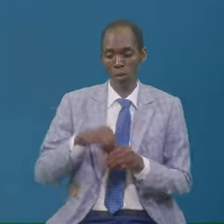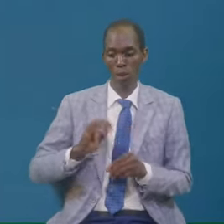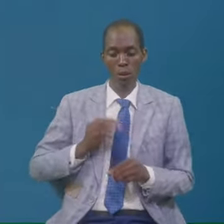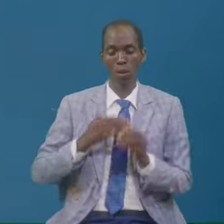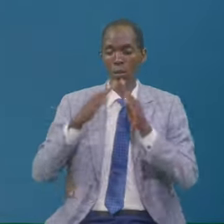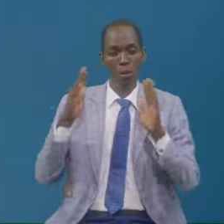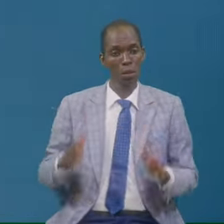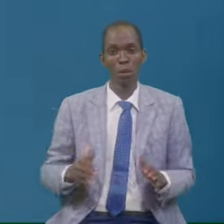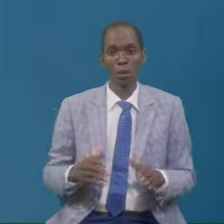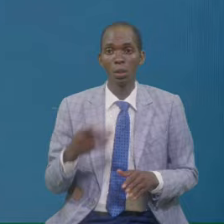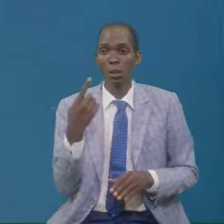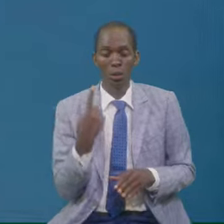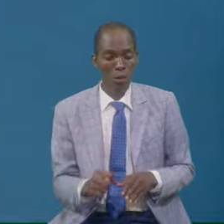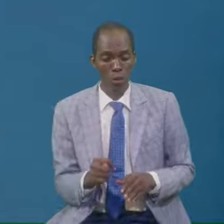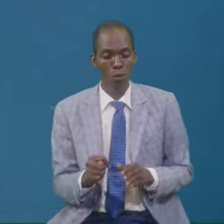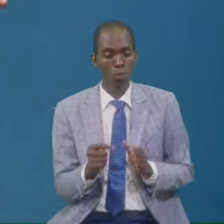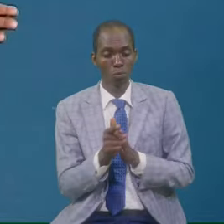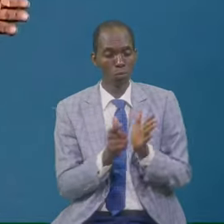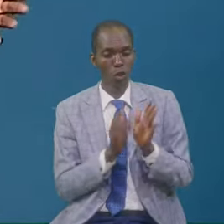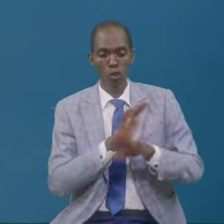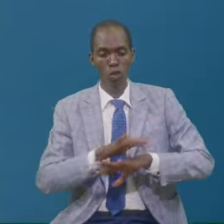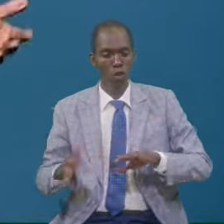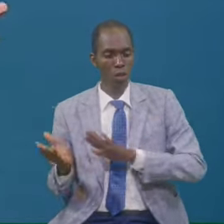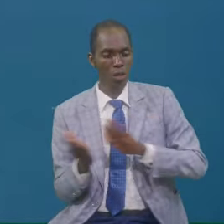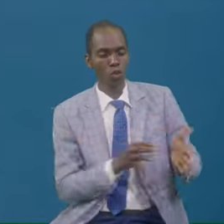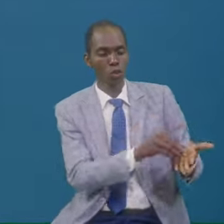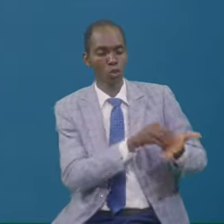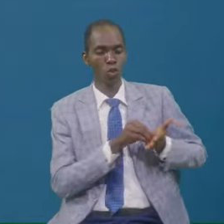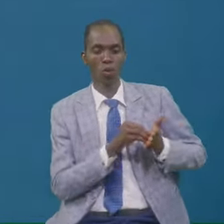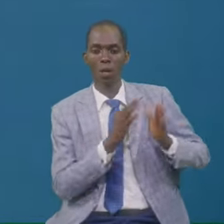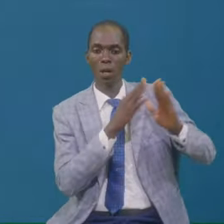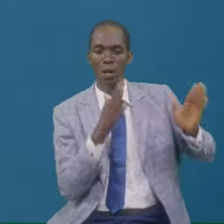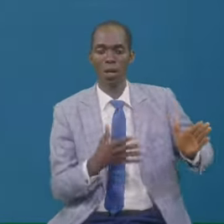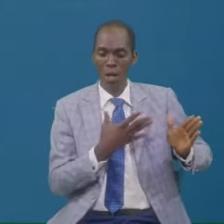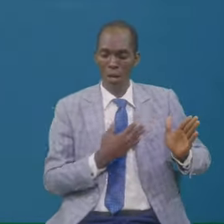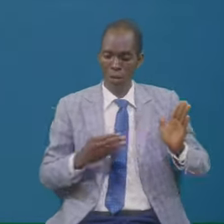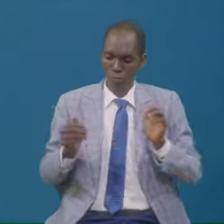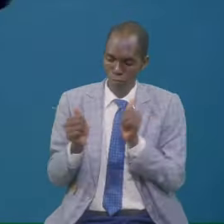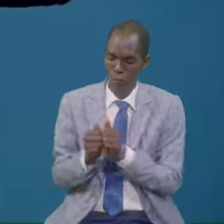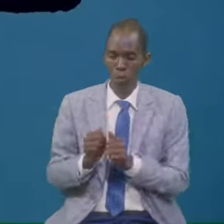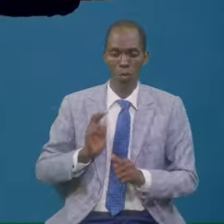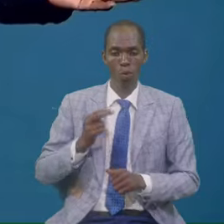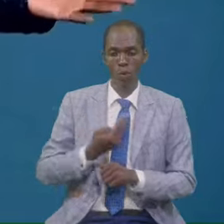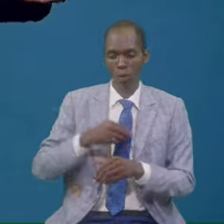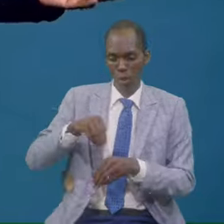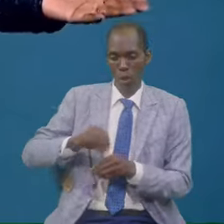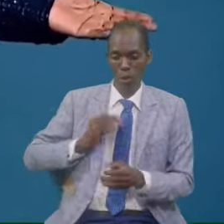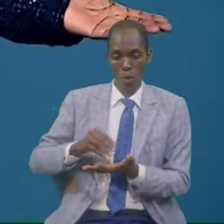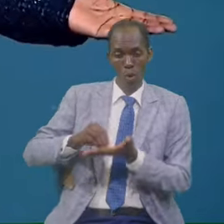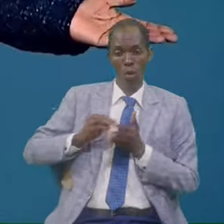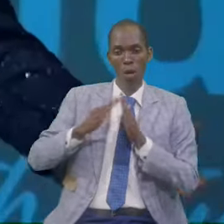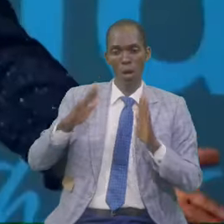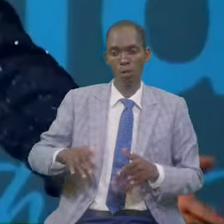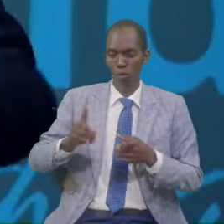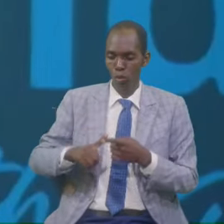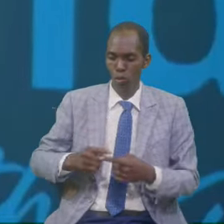their own house and come to live with us and guide us so that we will not go back into the crimes and the